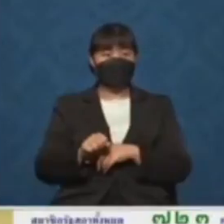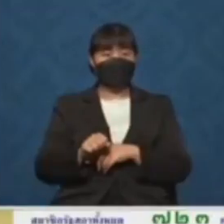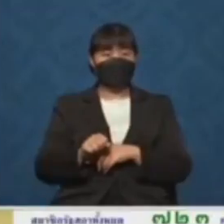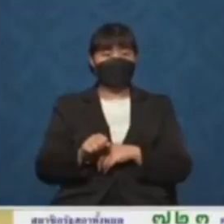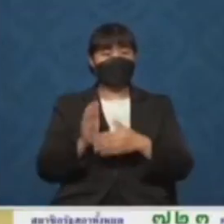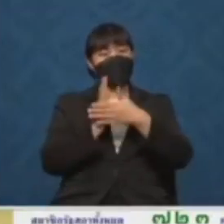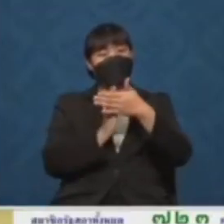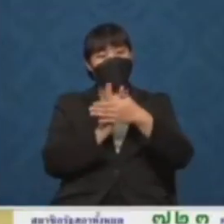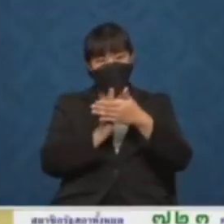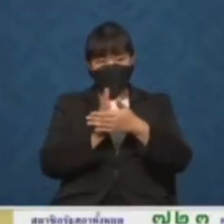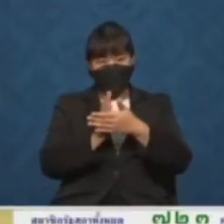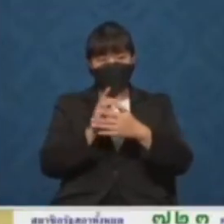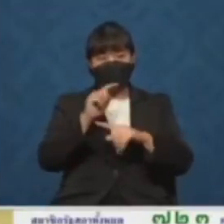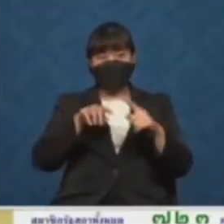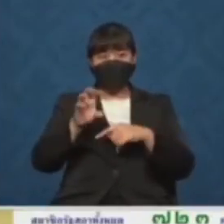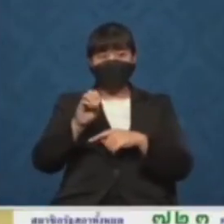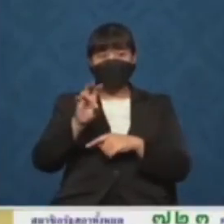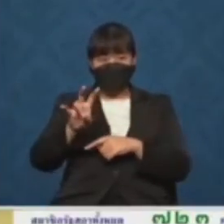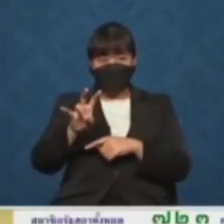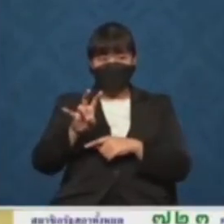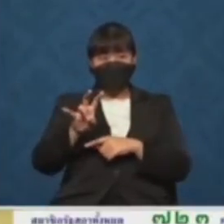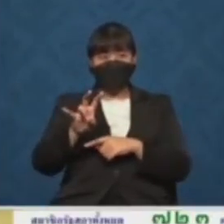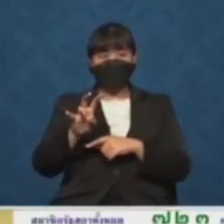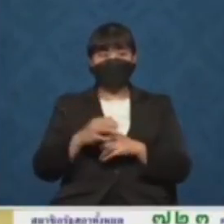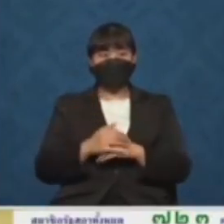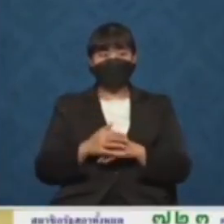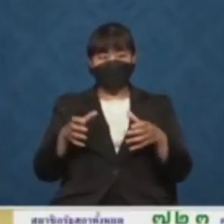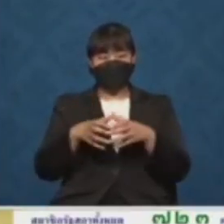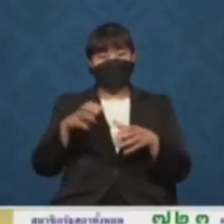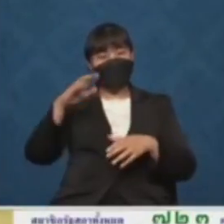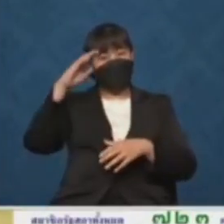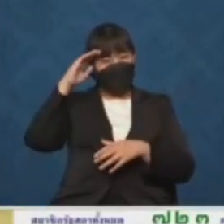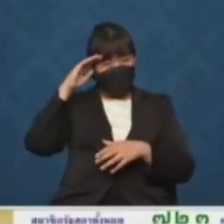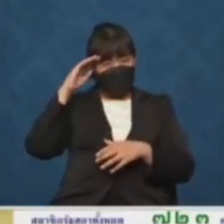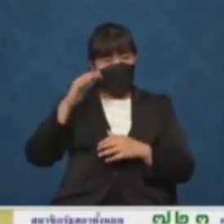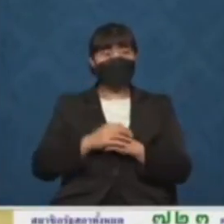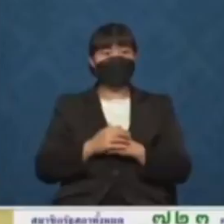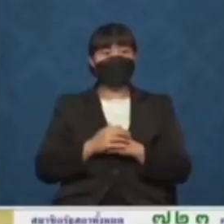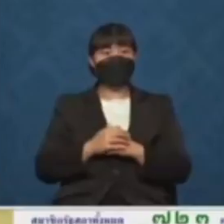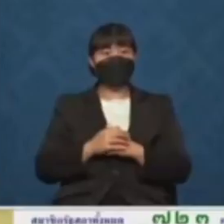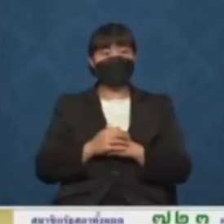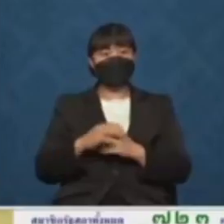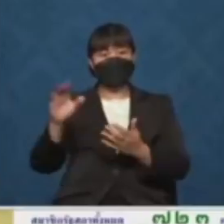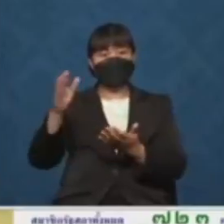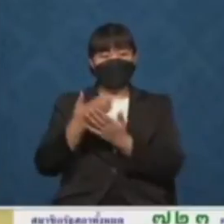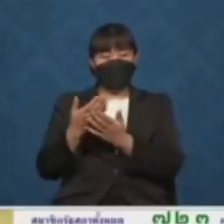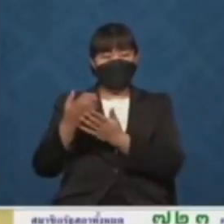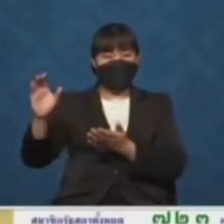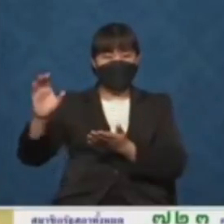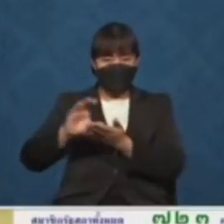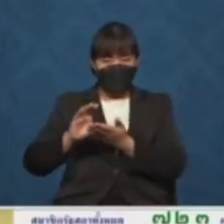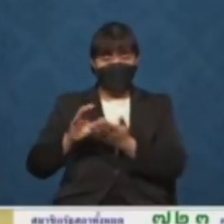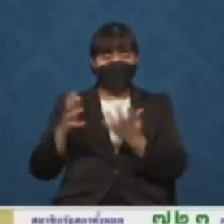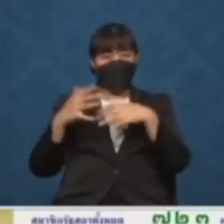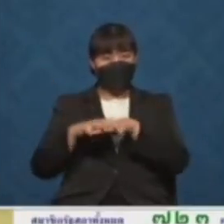ว่าขึ้ง Soama % กลปกาดไปด้วยกลุมทะหารและกลมทiąนเท่านั้นป